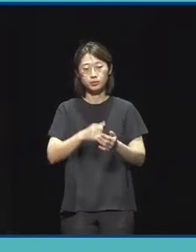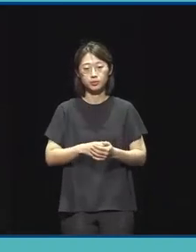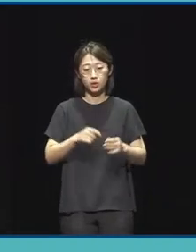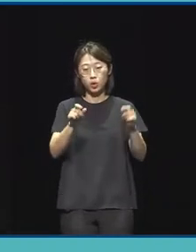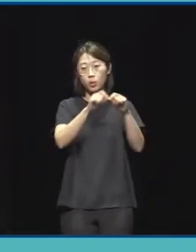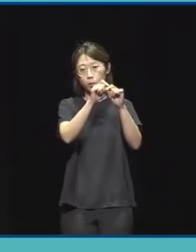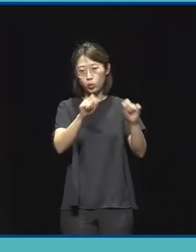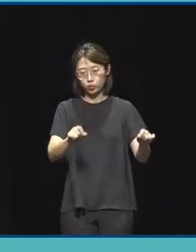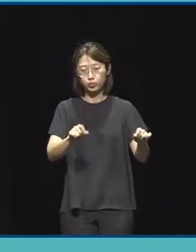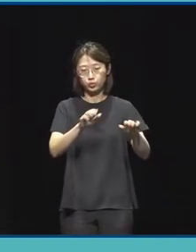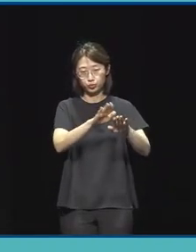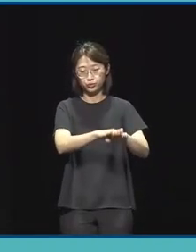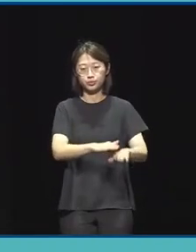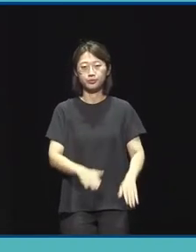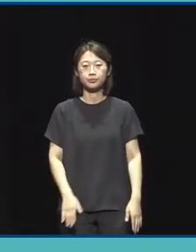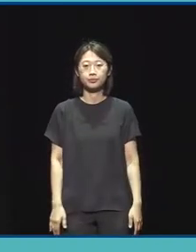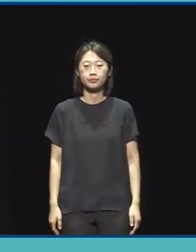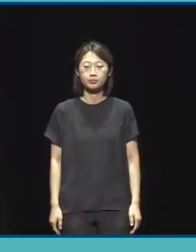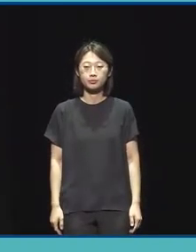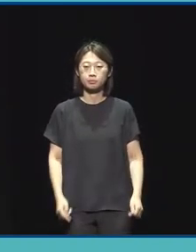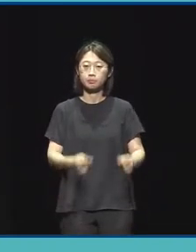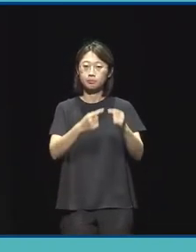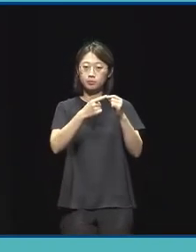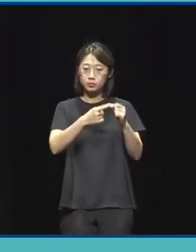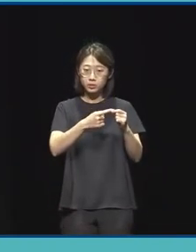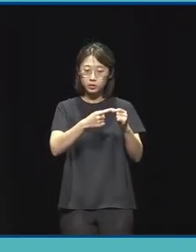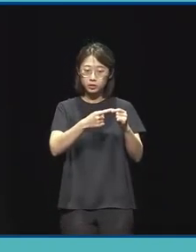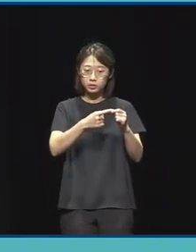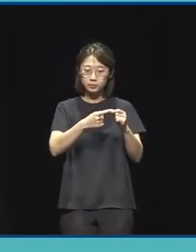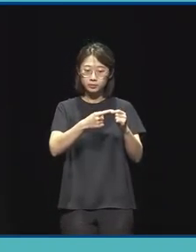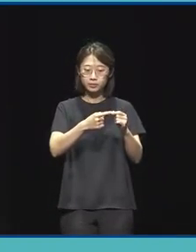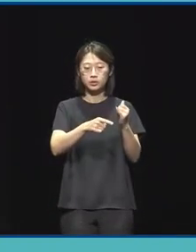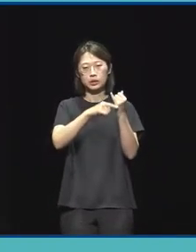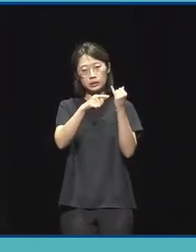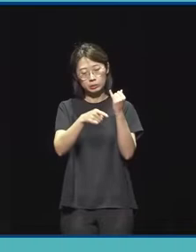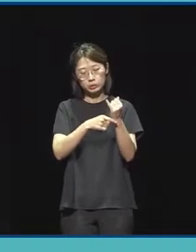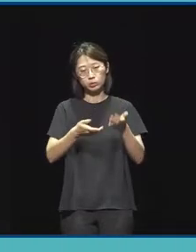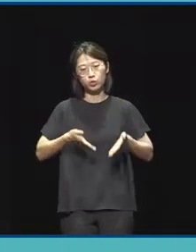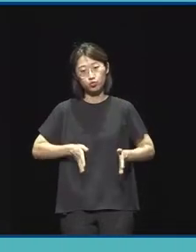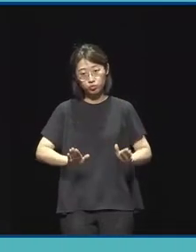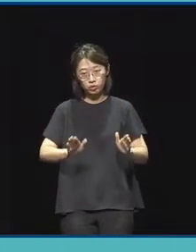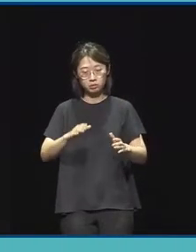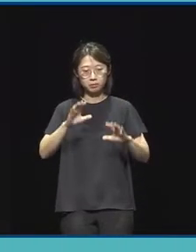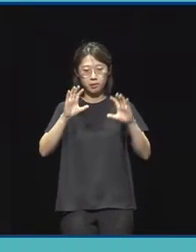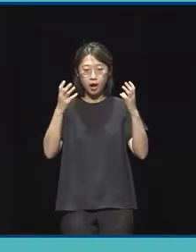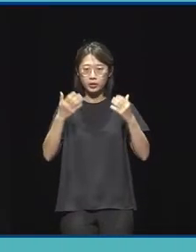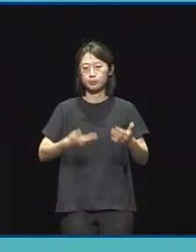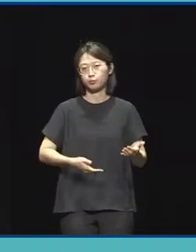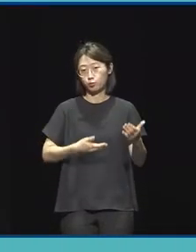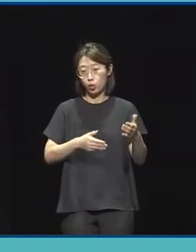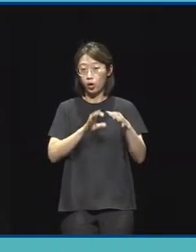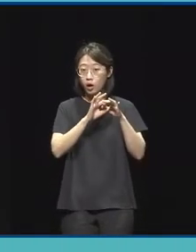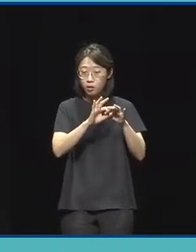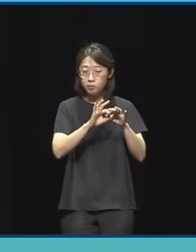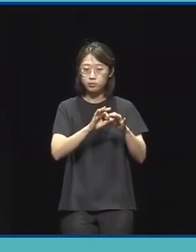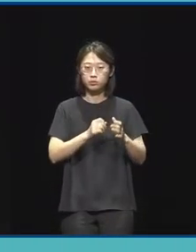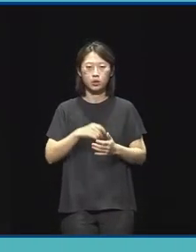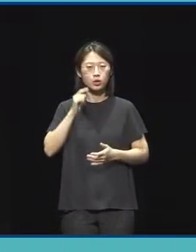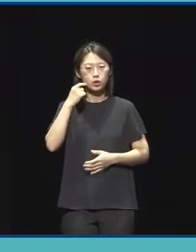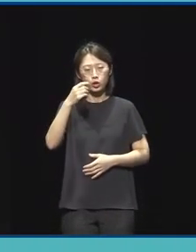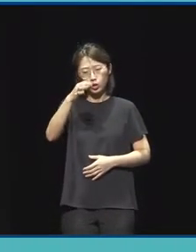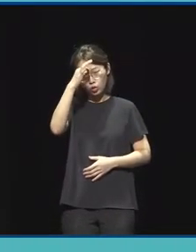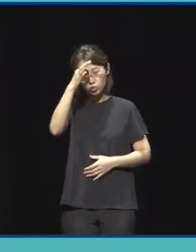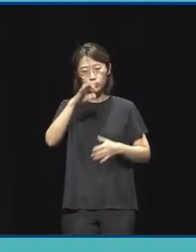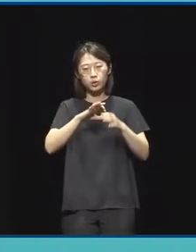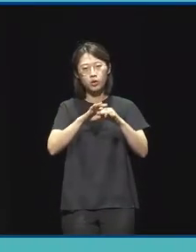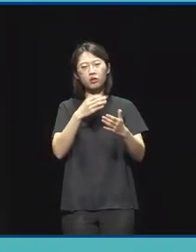고려하게 되었습니다 하나는 임신 출산 육아 병력 등으로 생기는 예술인들의